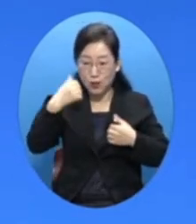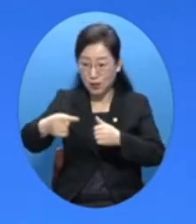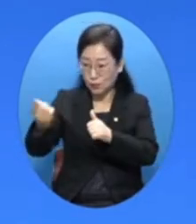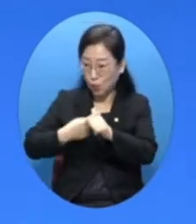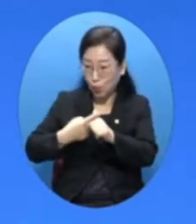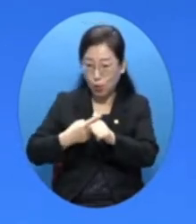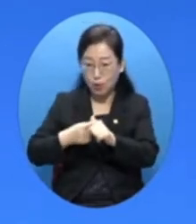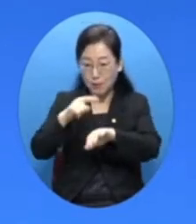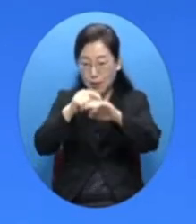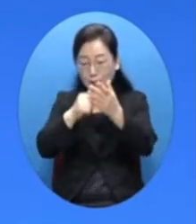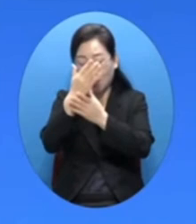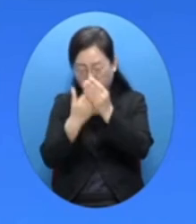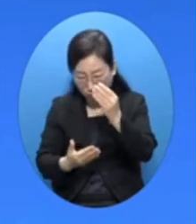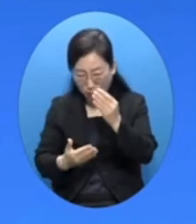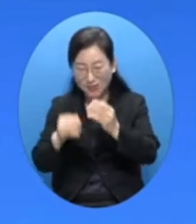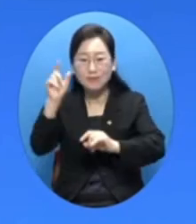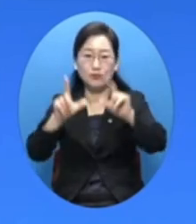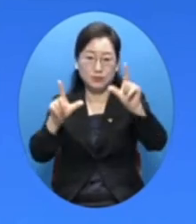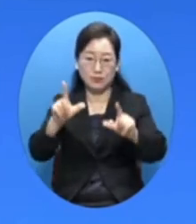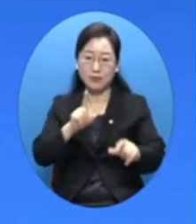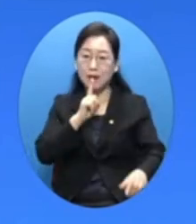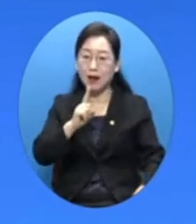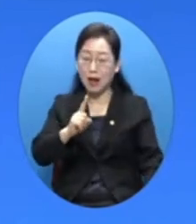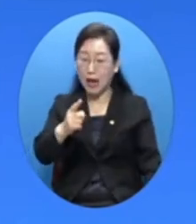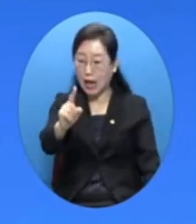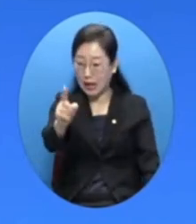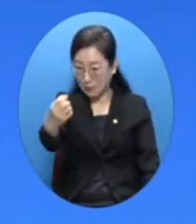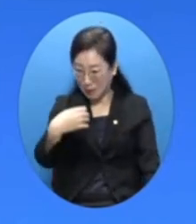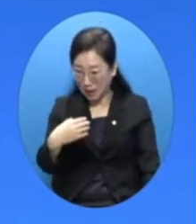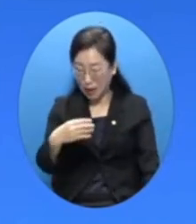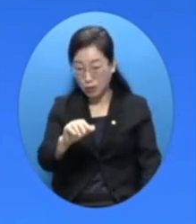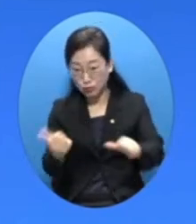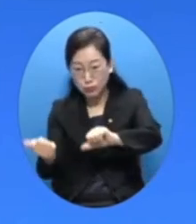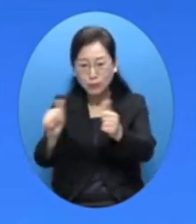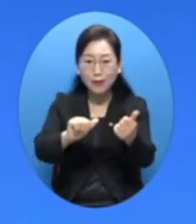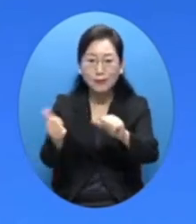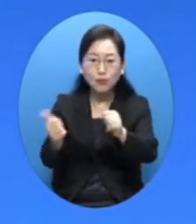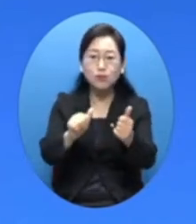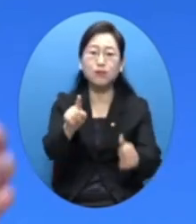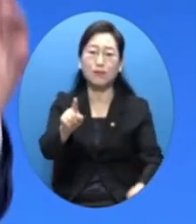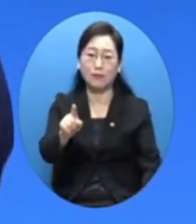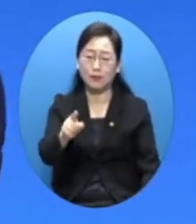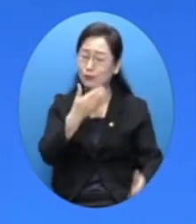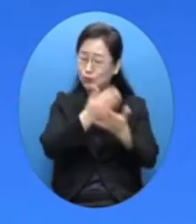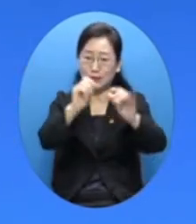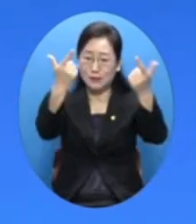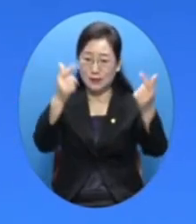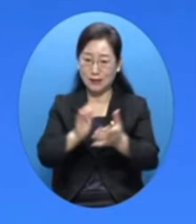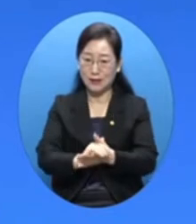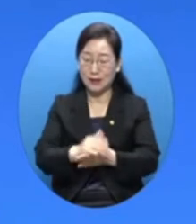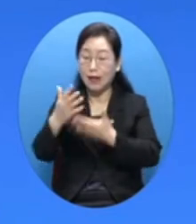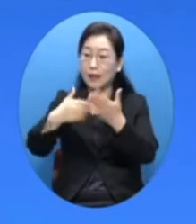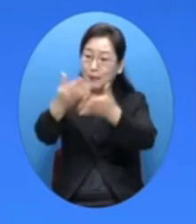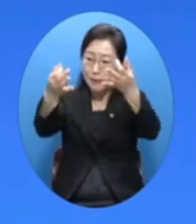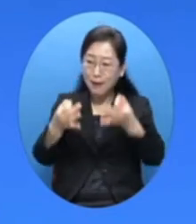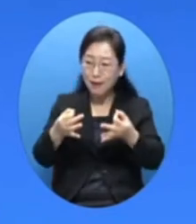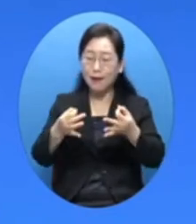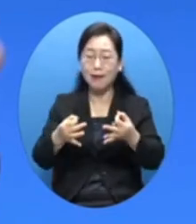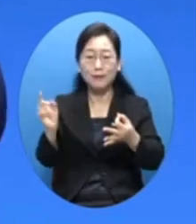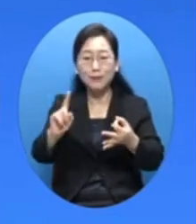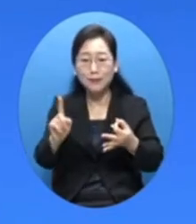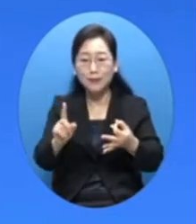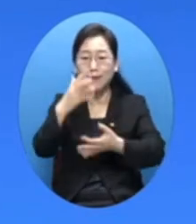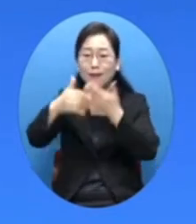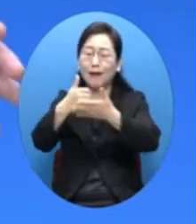주저앉는 우리들의 모습입니다. 말 한마디에 사람이 죽었다 살았다 합니다. 그 중요한 것이 아닙니다. 하나님이 나를 어떻게 보시느냐.